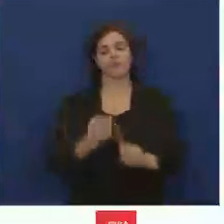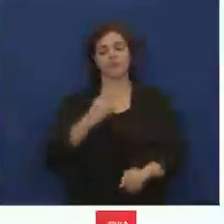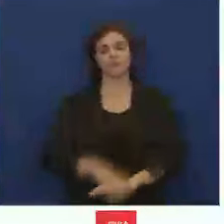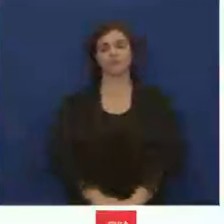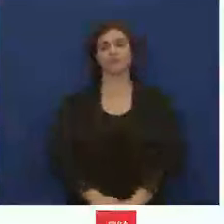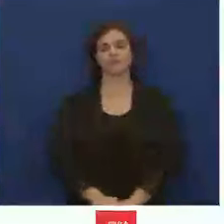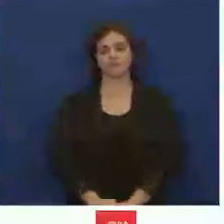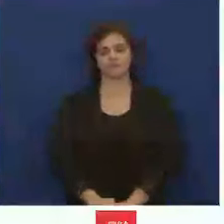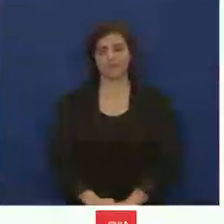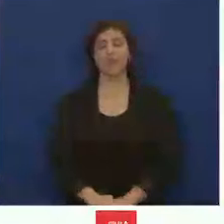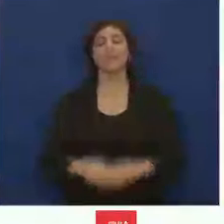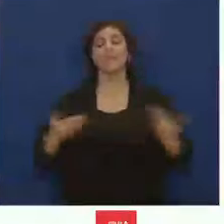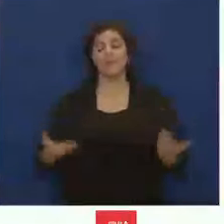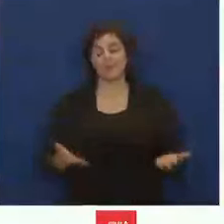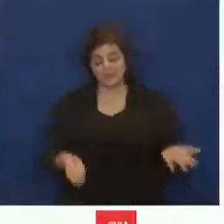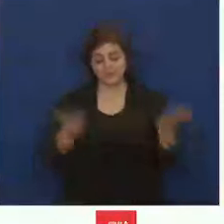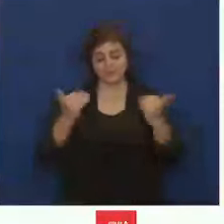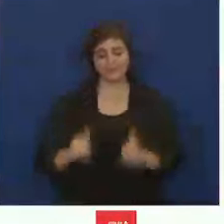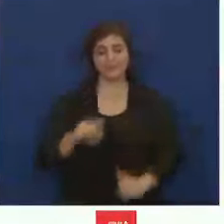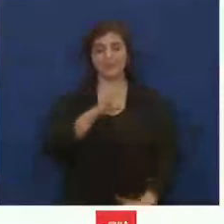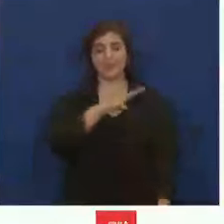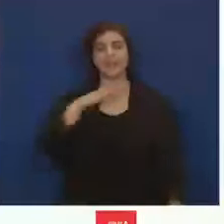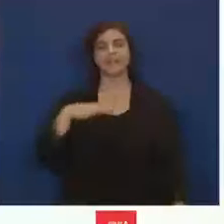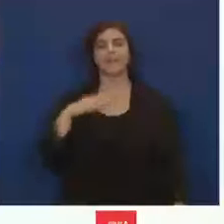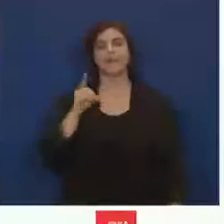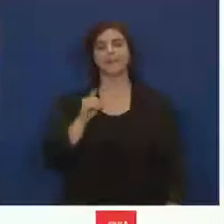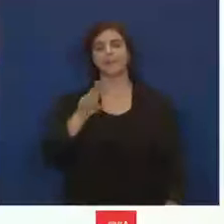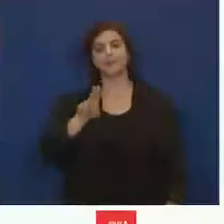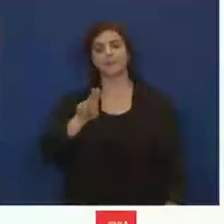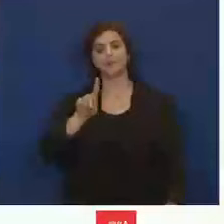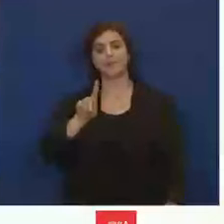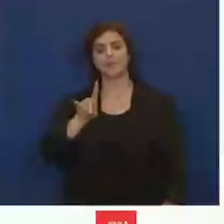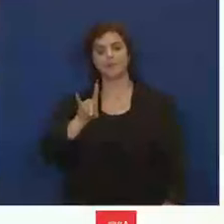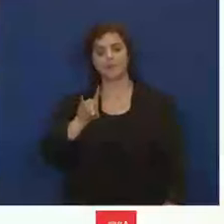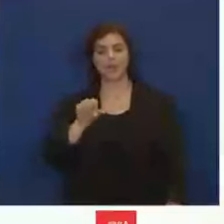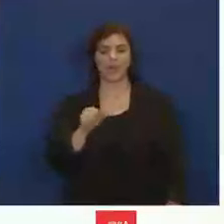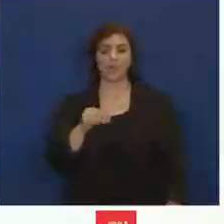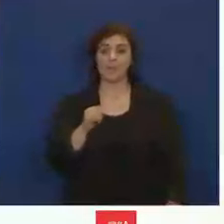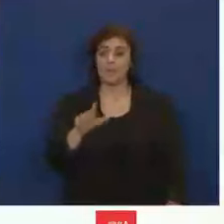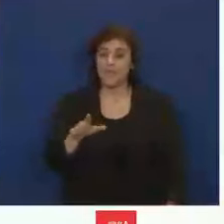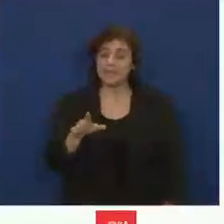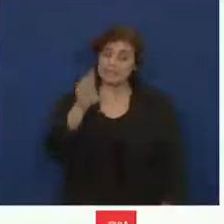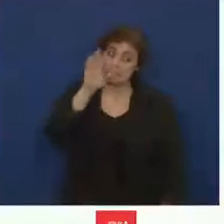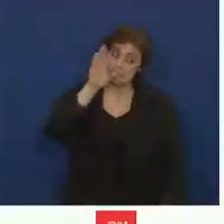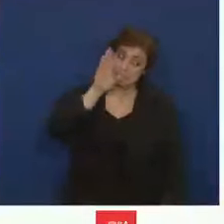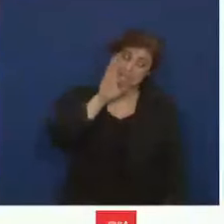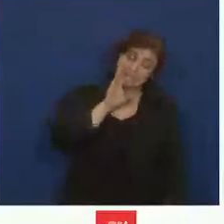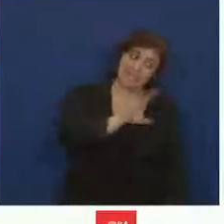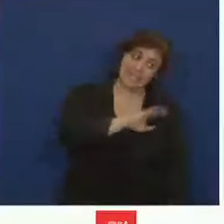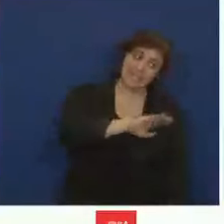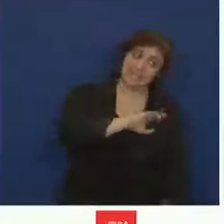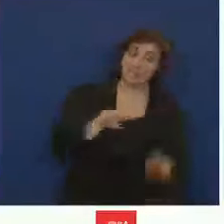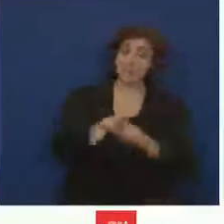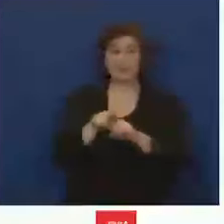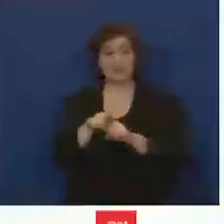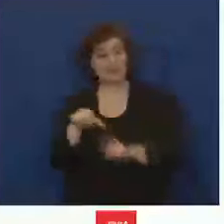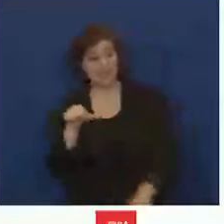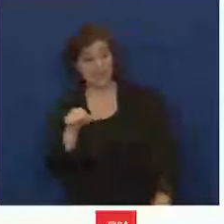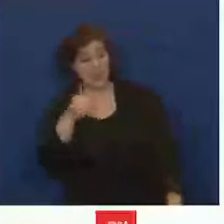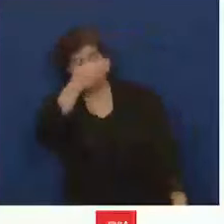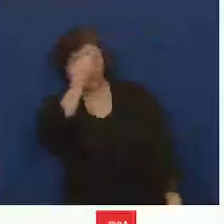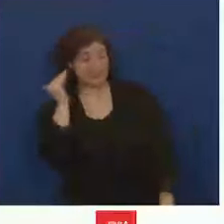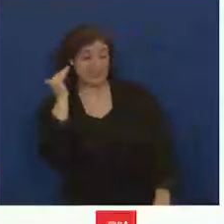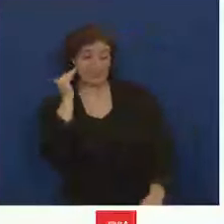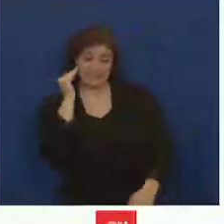Je passe maintenant la parole à Vanessa Duhamel, qui va essayer, ainsi que celle qui fera la réponse, Audrey, de ne pas dépasser